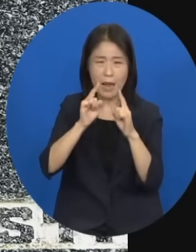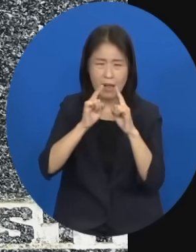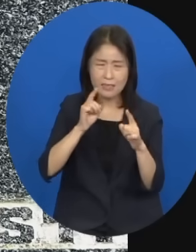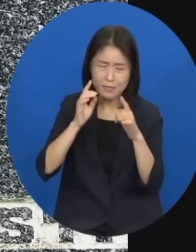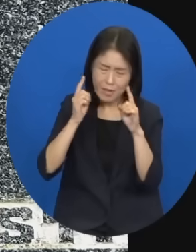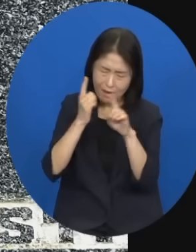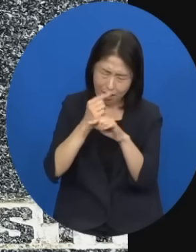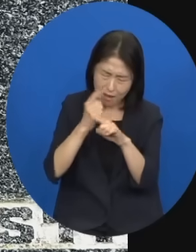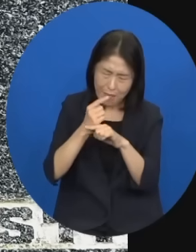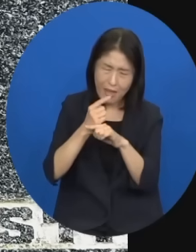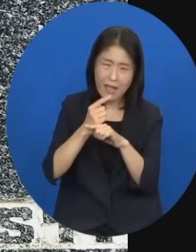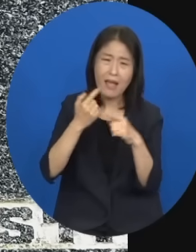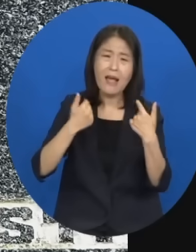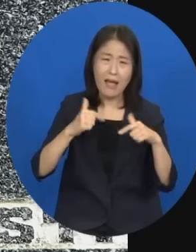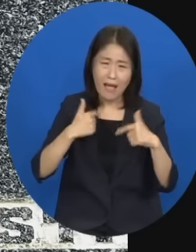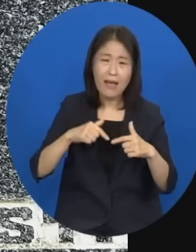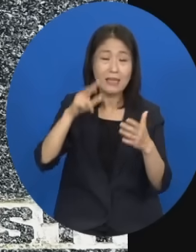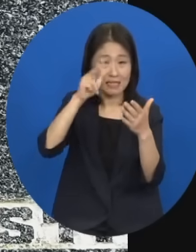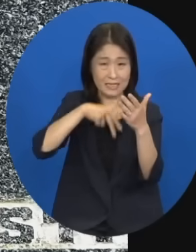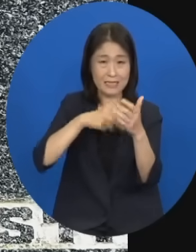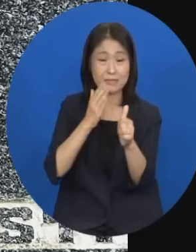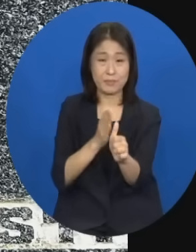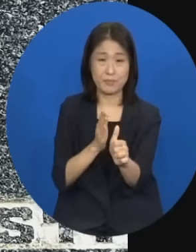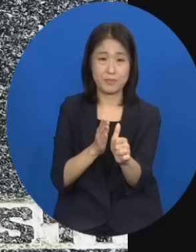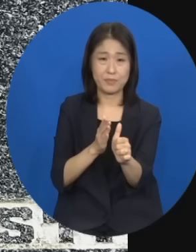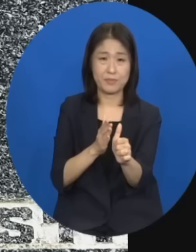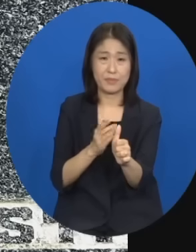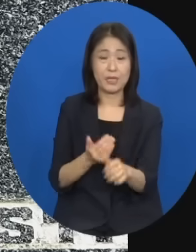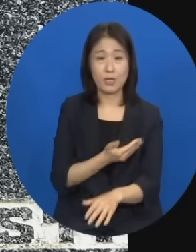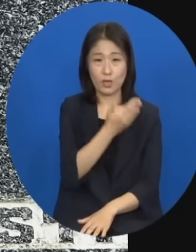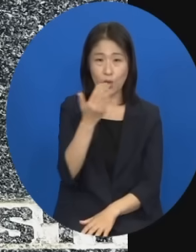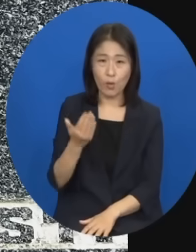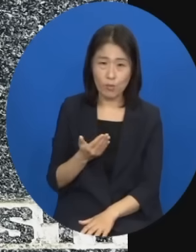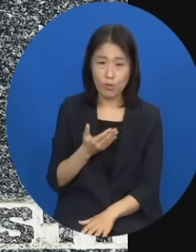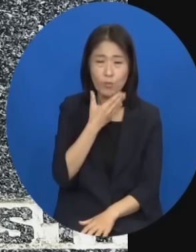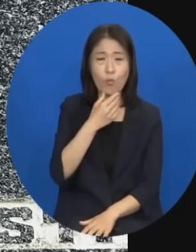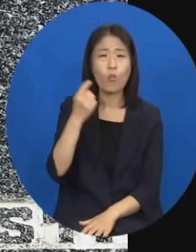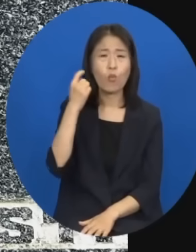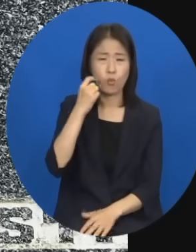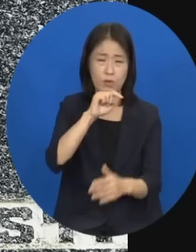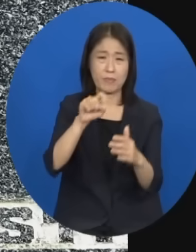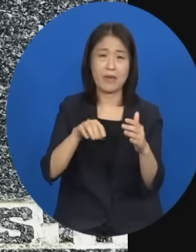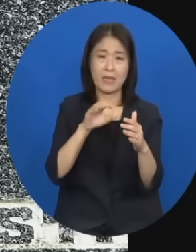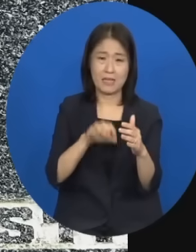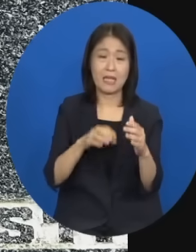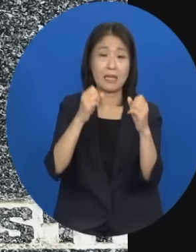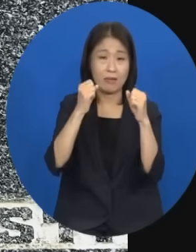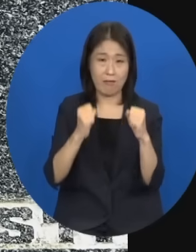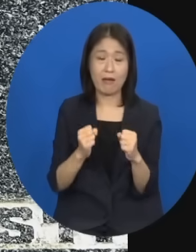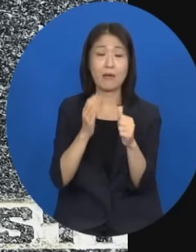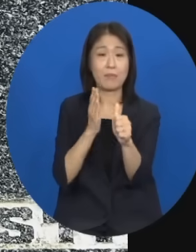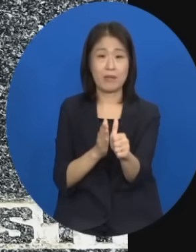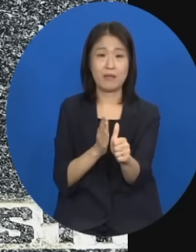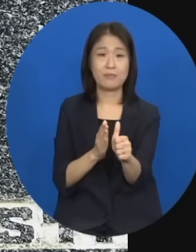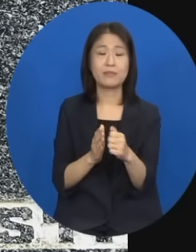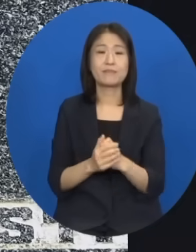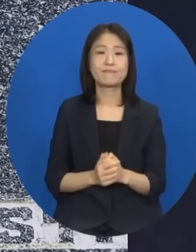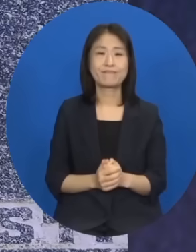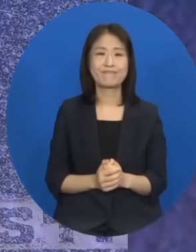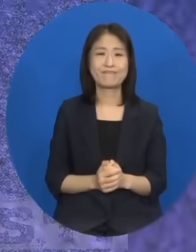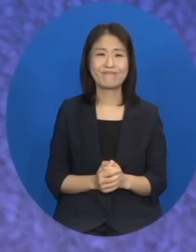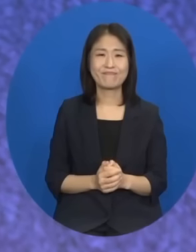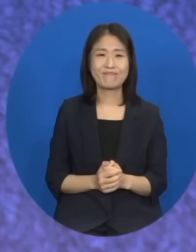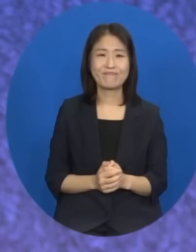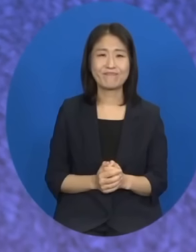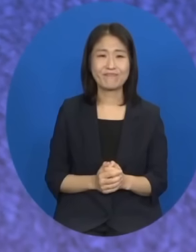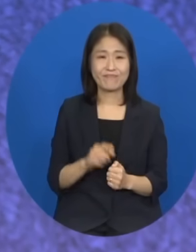끊임없이 읽으십시오. 여러분이 늘 주님의 복음 안에 거하기 바랍니다.